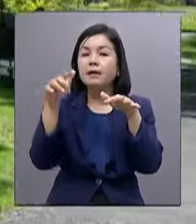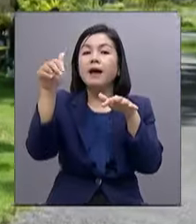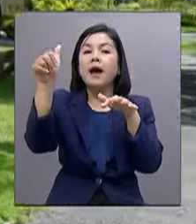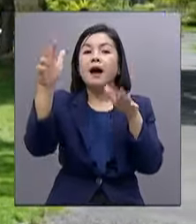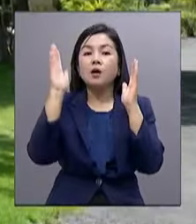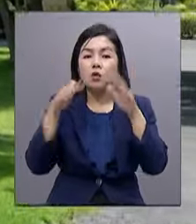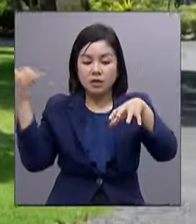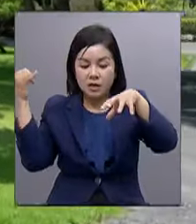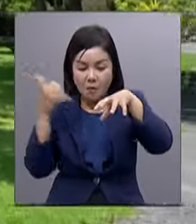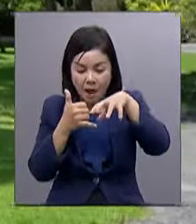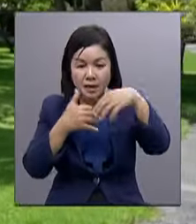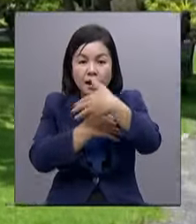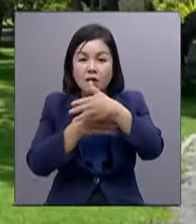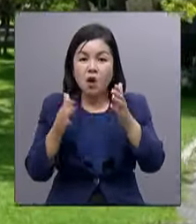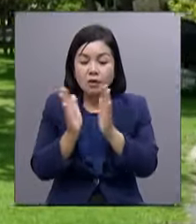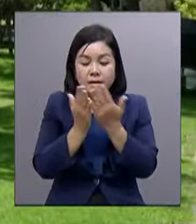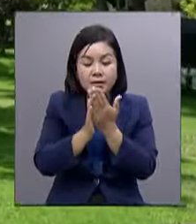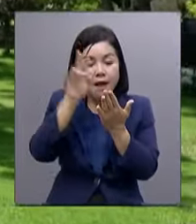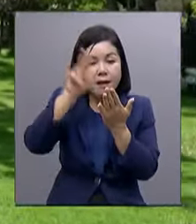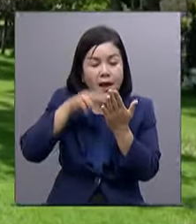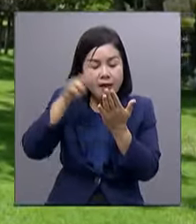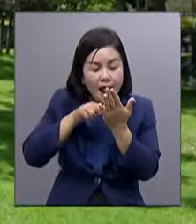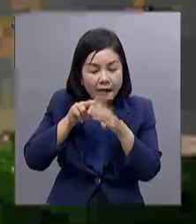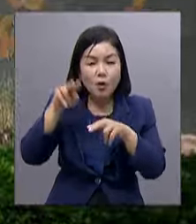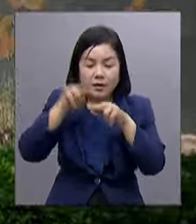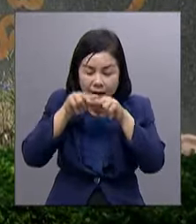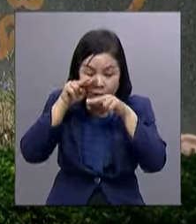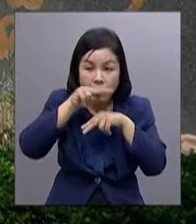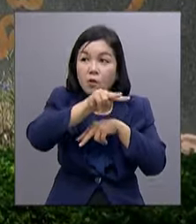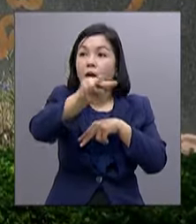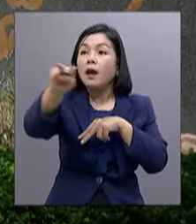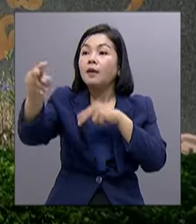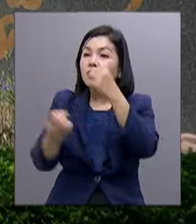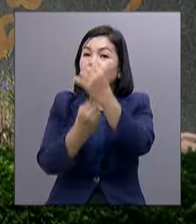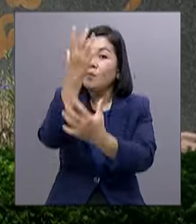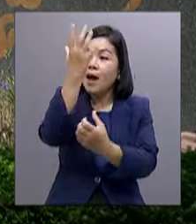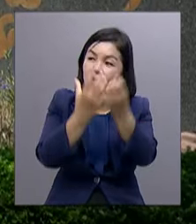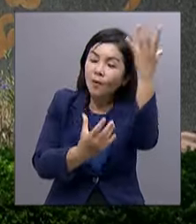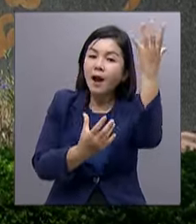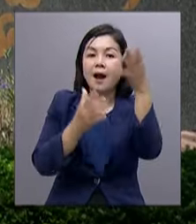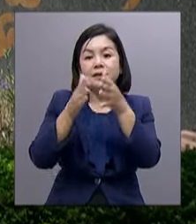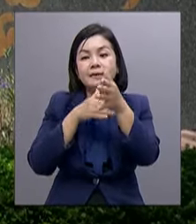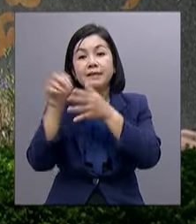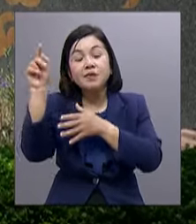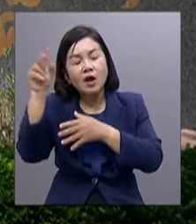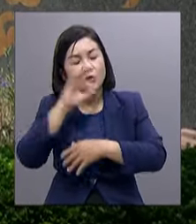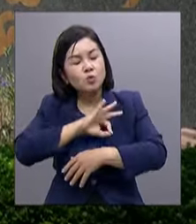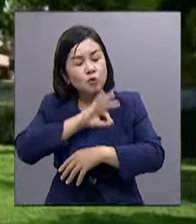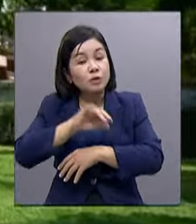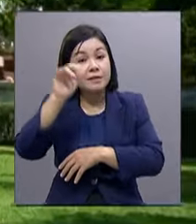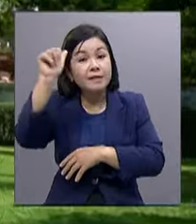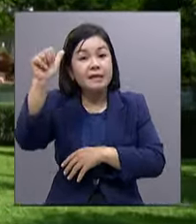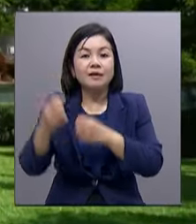ใช้บริการที่ห้องสมุดนะคะเขาก็จะรู้สึกแบบสดชื่นเพราะว่ามองออกไปก็เป็นสีเขียววิวก็จะเป็นวิวส